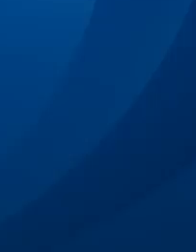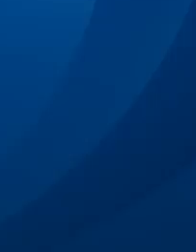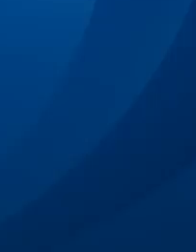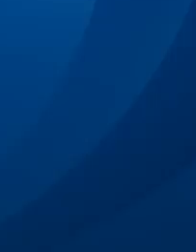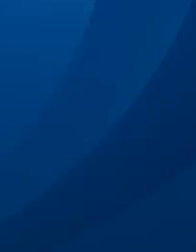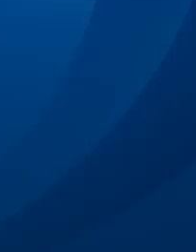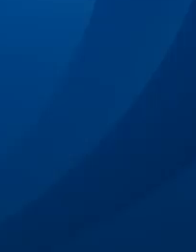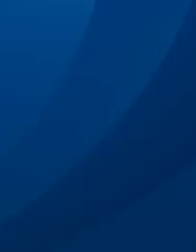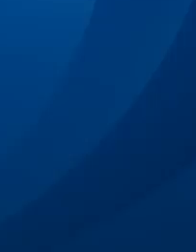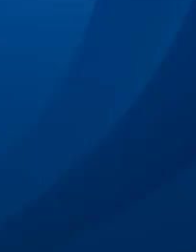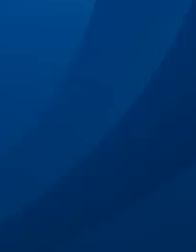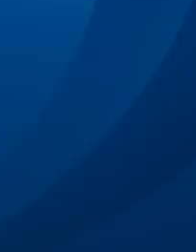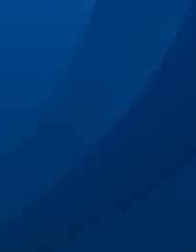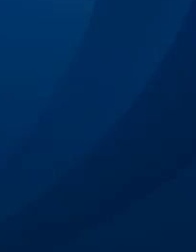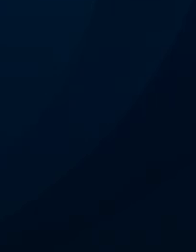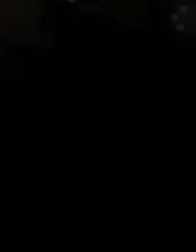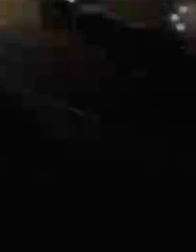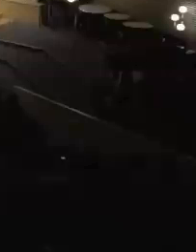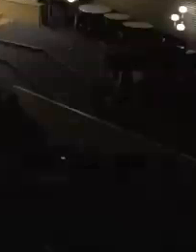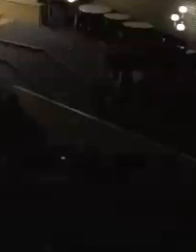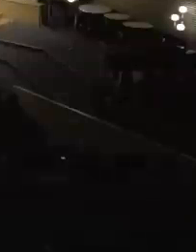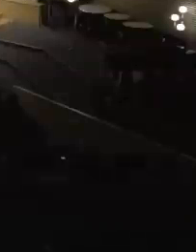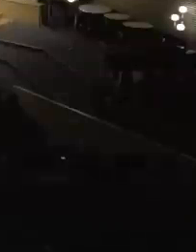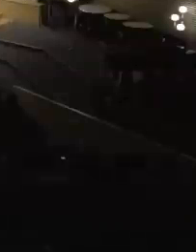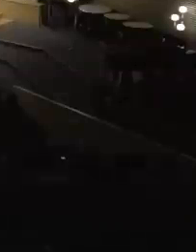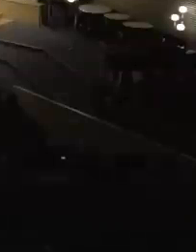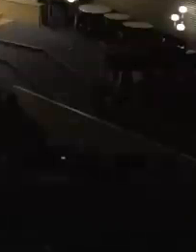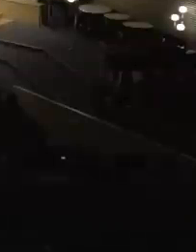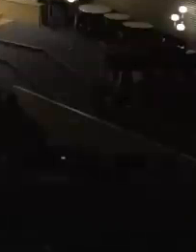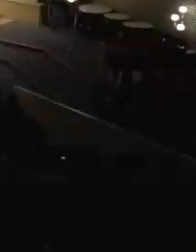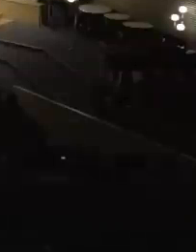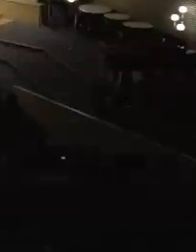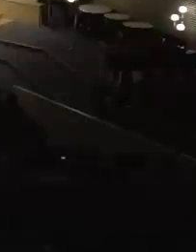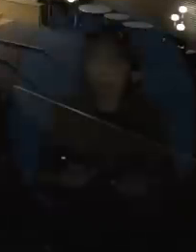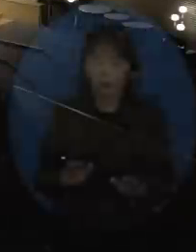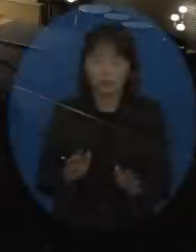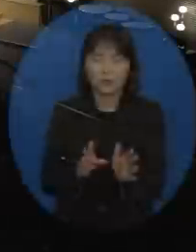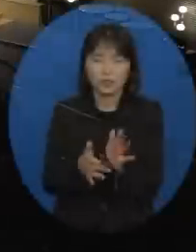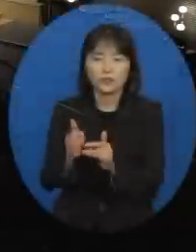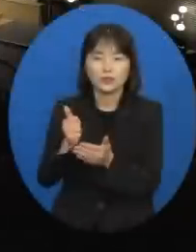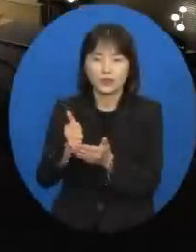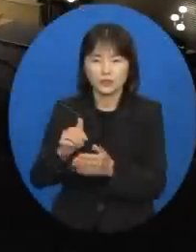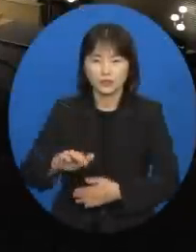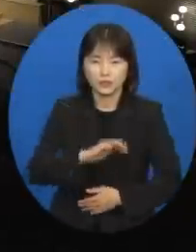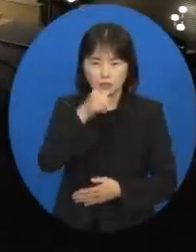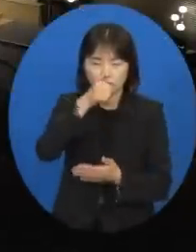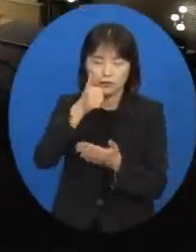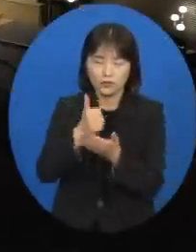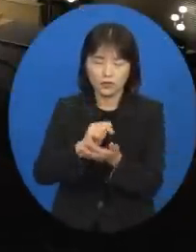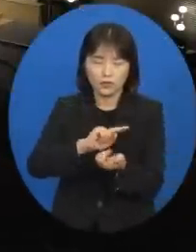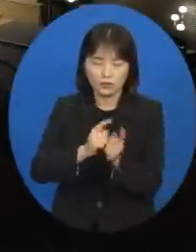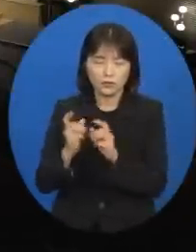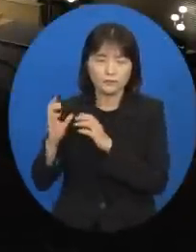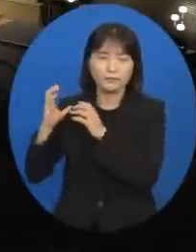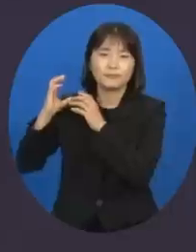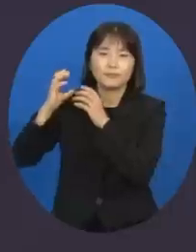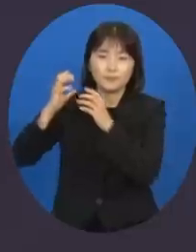낙원에 있으리라 하시니라. 네, 오늘은 우리 예수님께서 우리의 죄를 대신